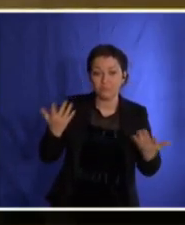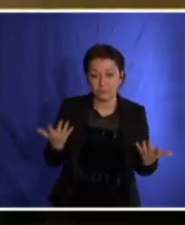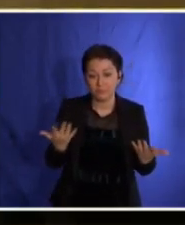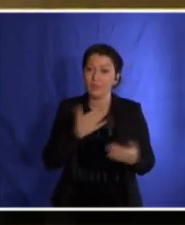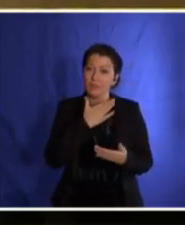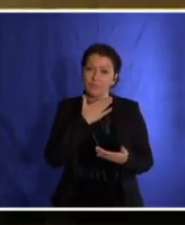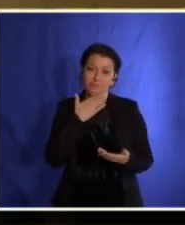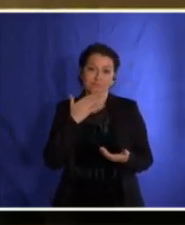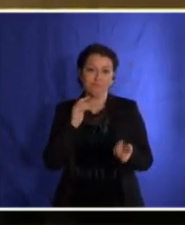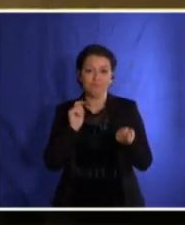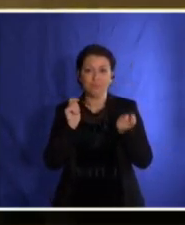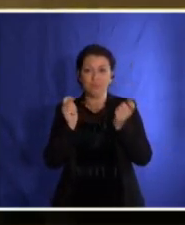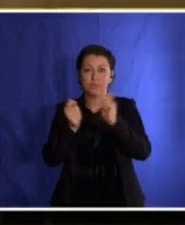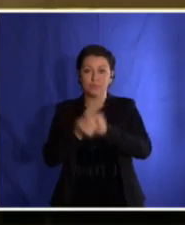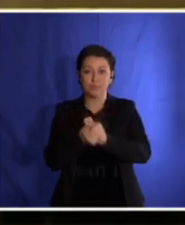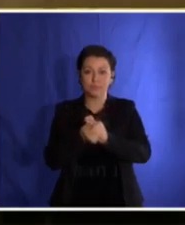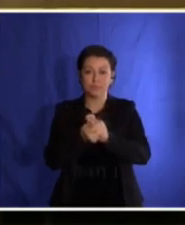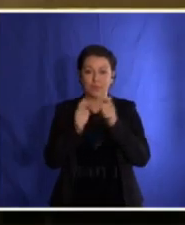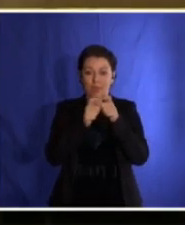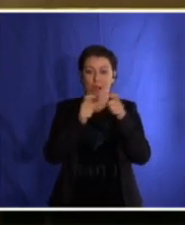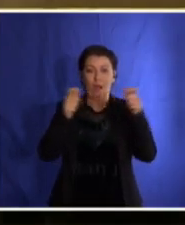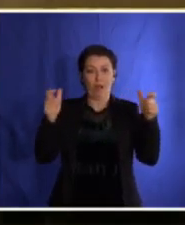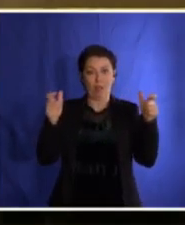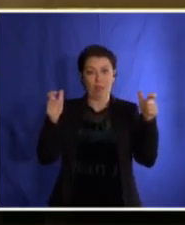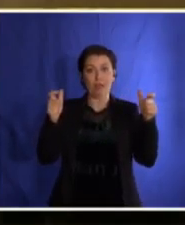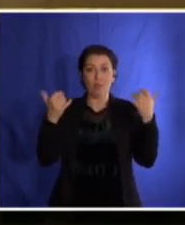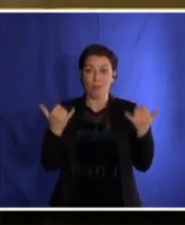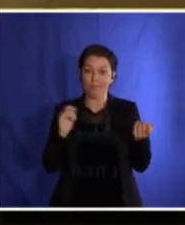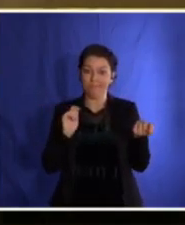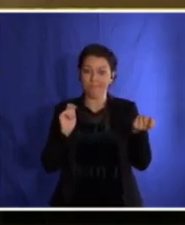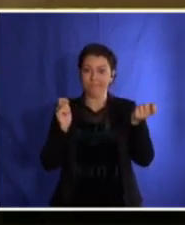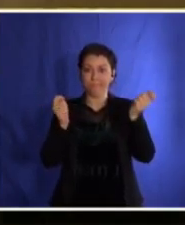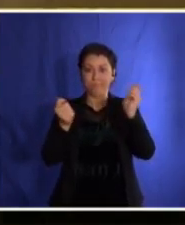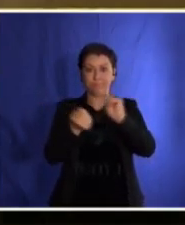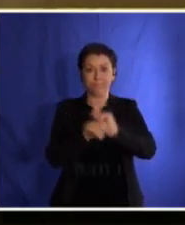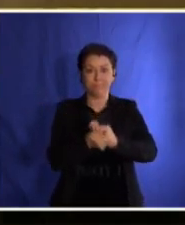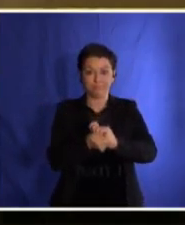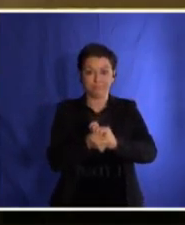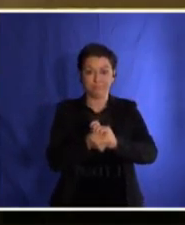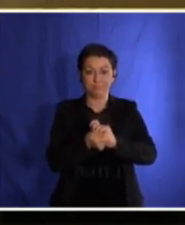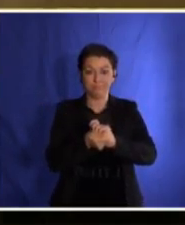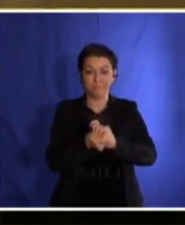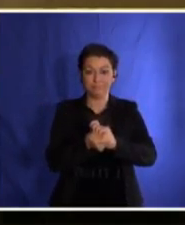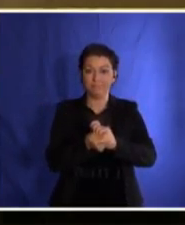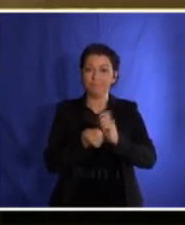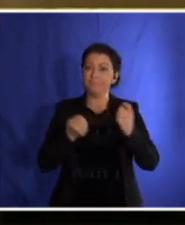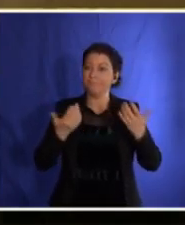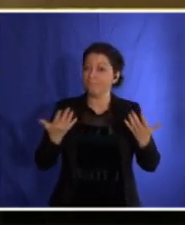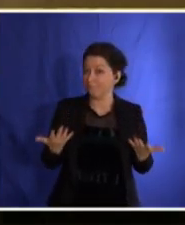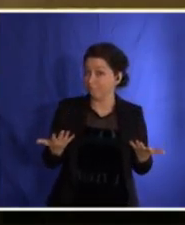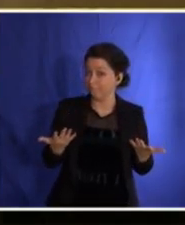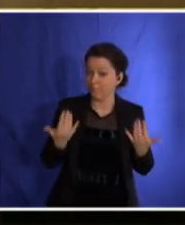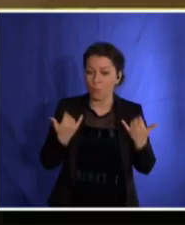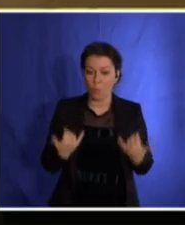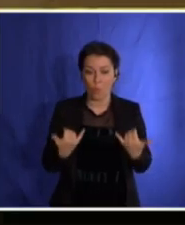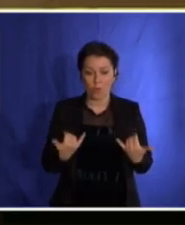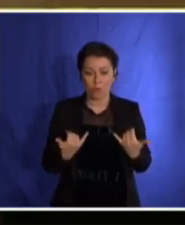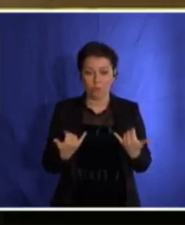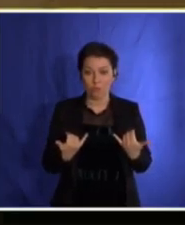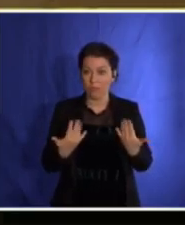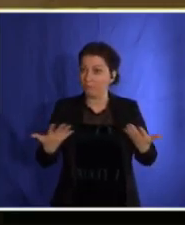verändert. Die Halle hat sich verändert. Denn wir sind heute zum Arbeiten